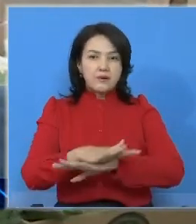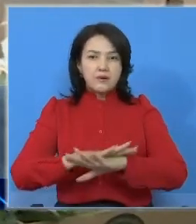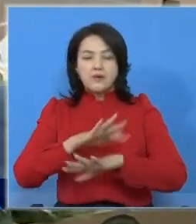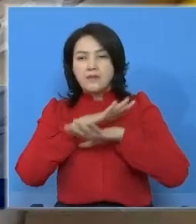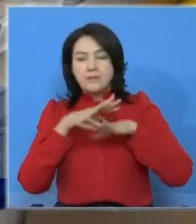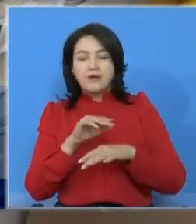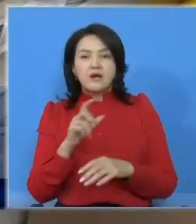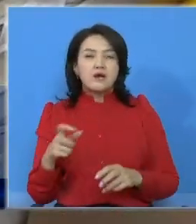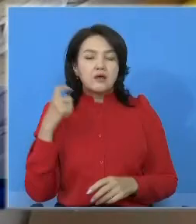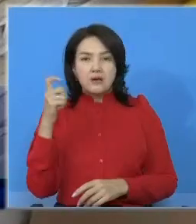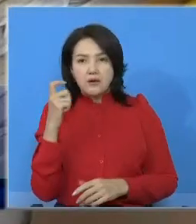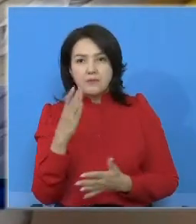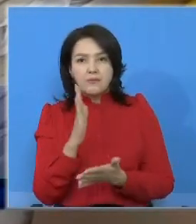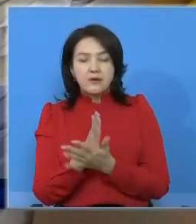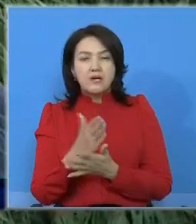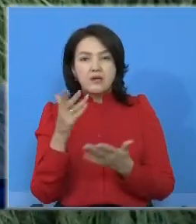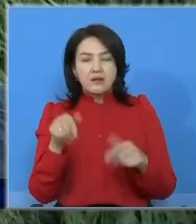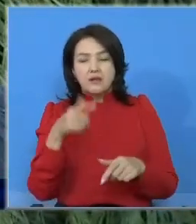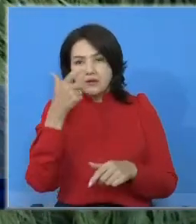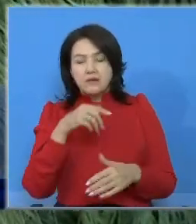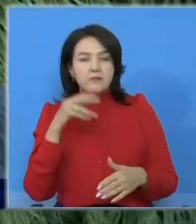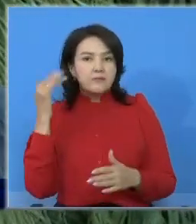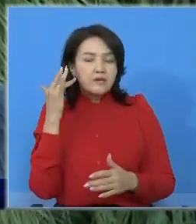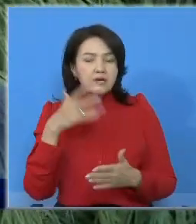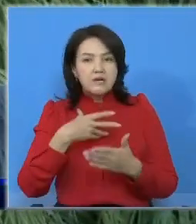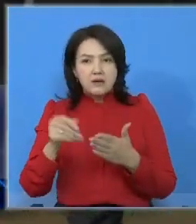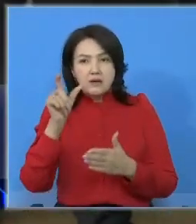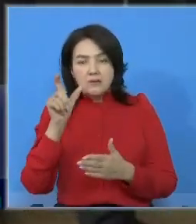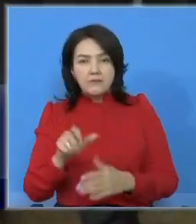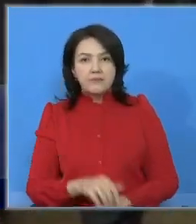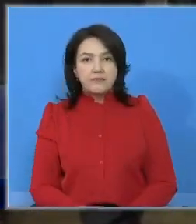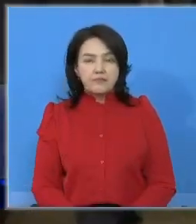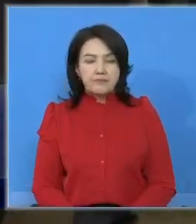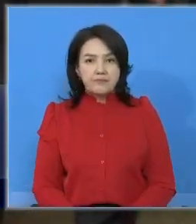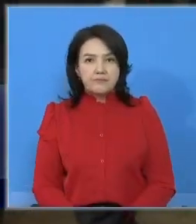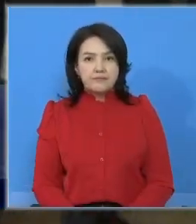многих сельхозтоваропроизводителей есть тут свои постоянные клиенты.